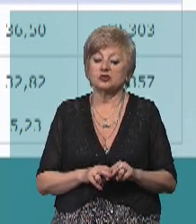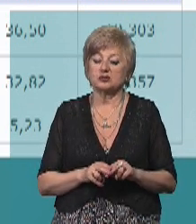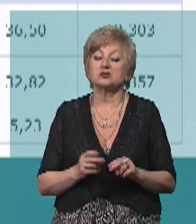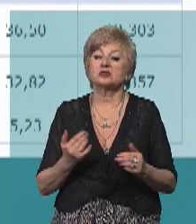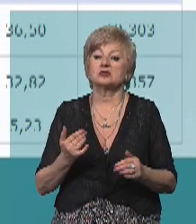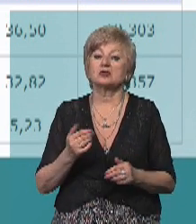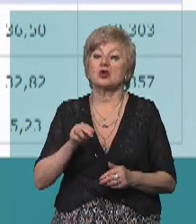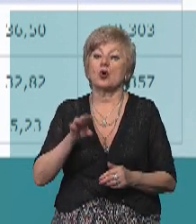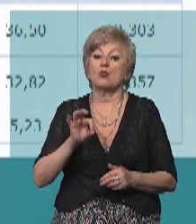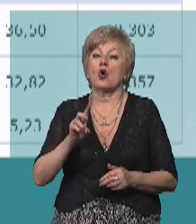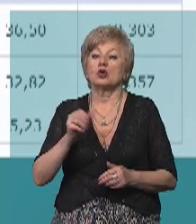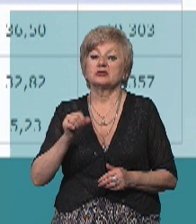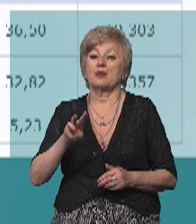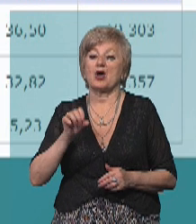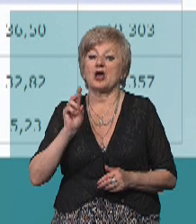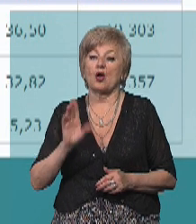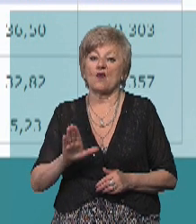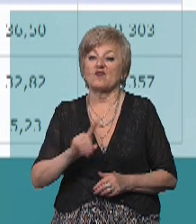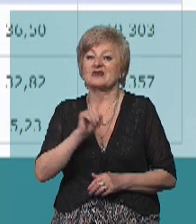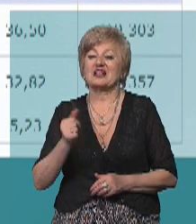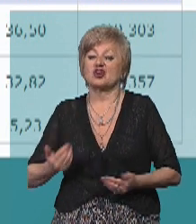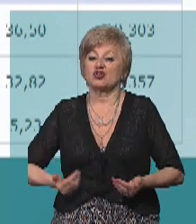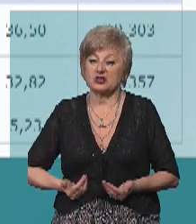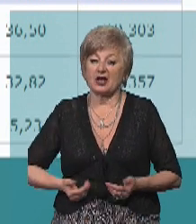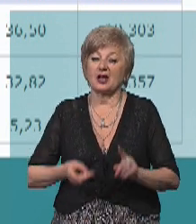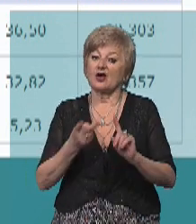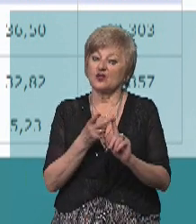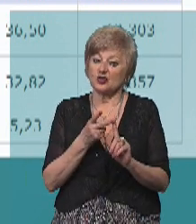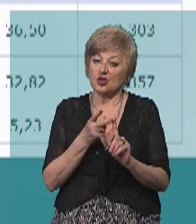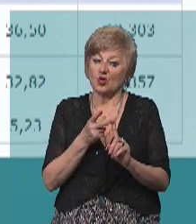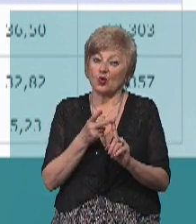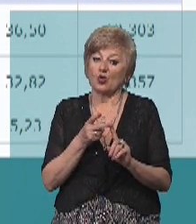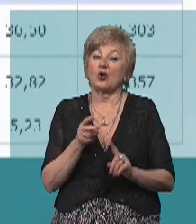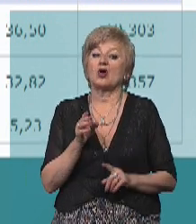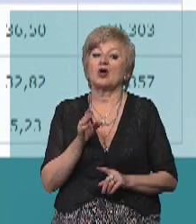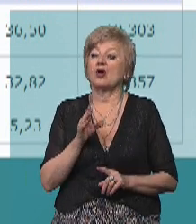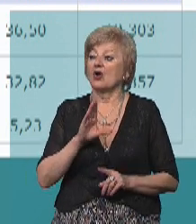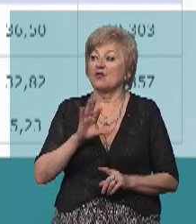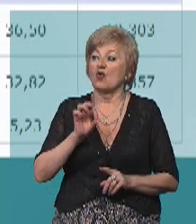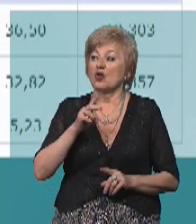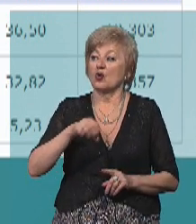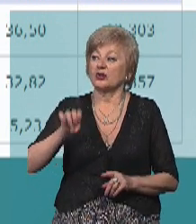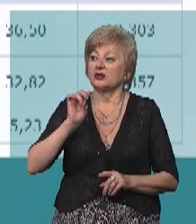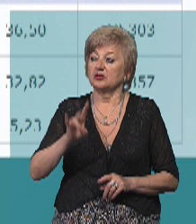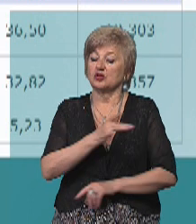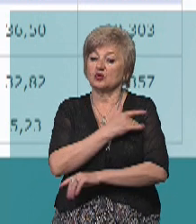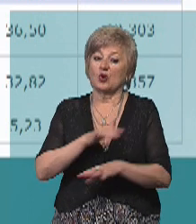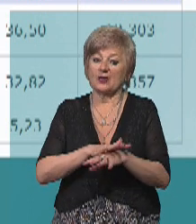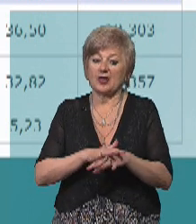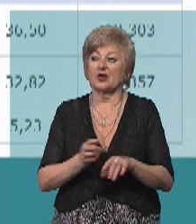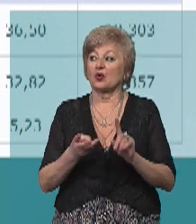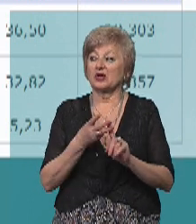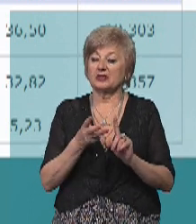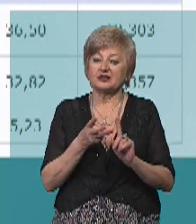момент Олександр Пономарьов, «Опозиційна платформа за життя». Друга позиція у Віталія Боговіна, політична партія «Слуга народу». І